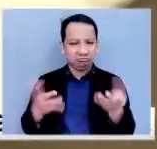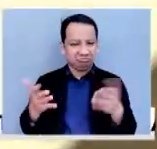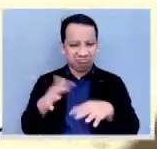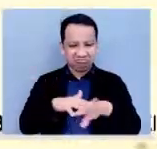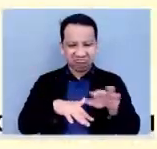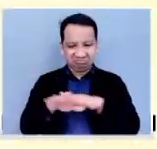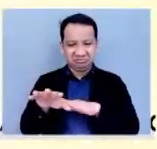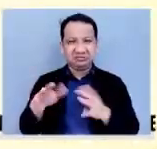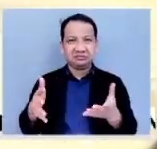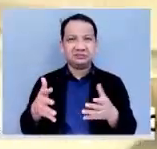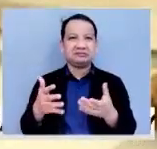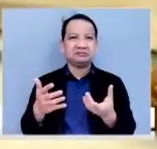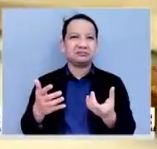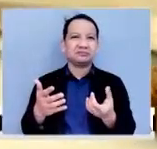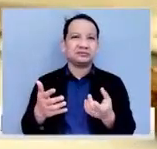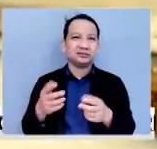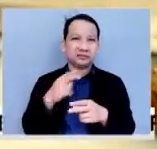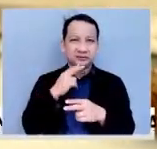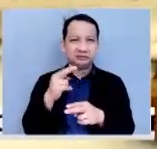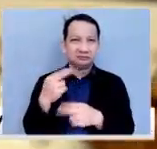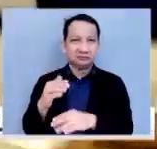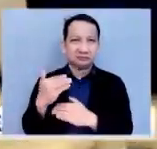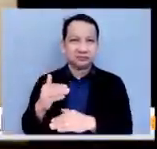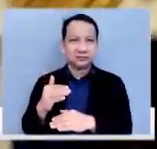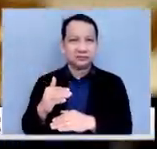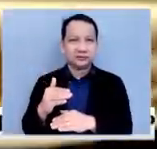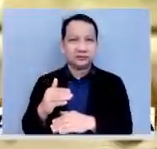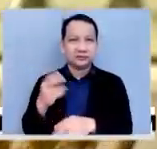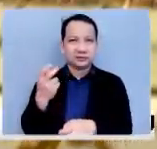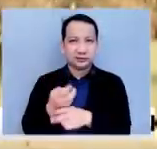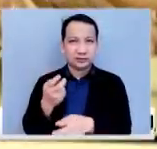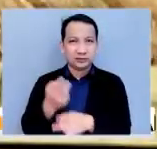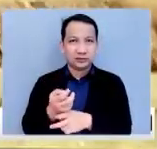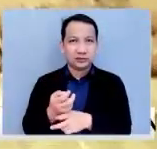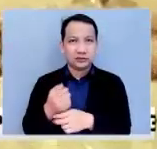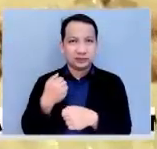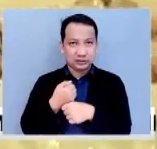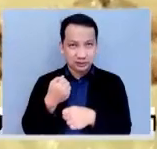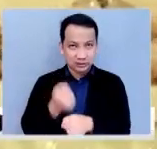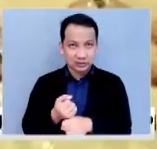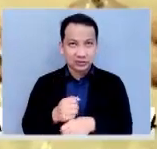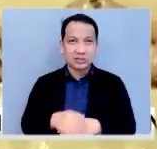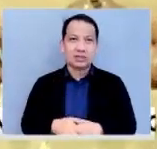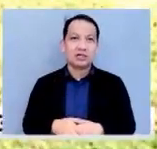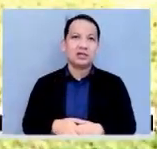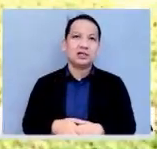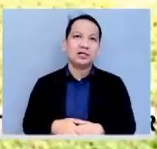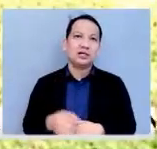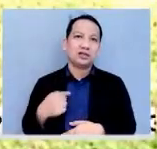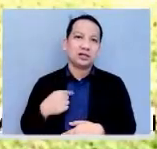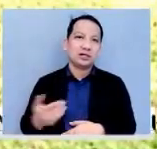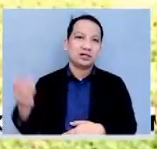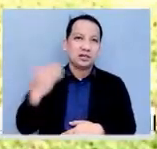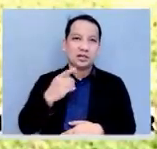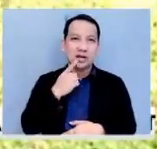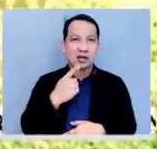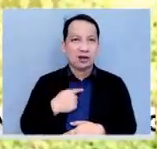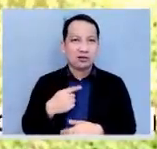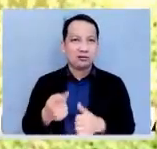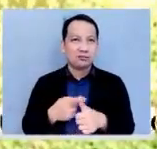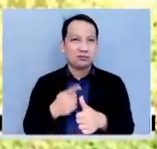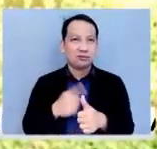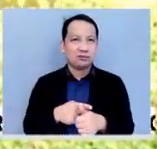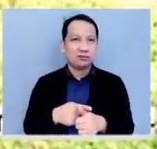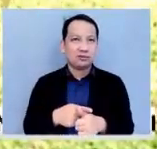kamay, aminado siyang may mga bagay sa pagluluto na nahihirapan siyang gawin. Nung umpisa ho, talagang kahit